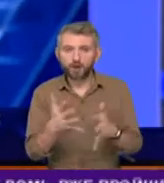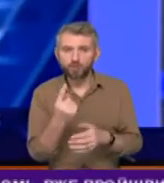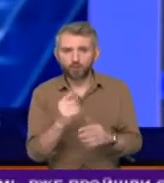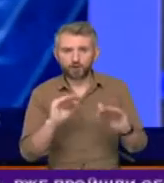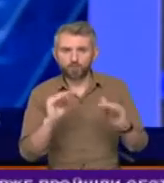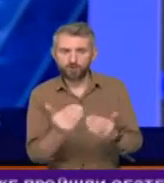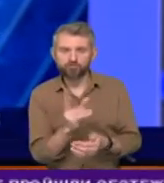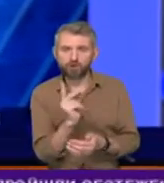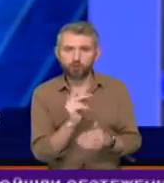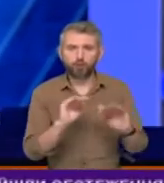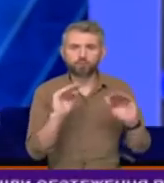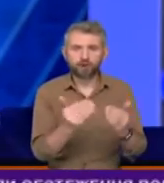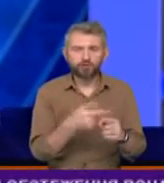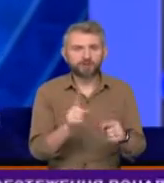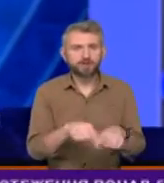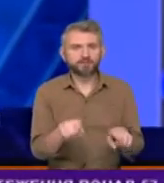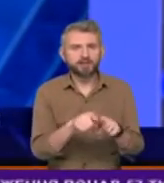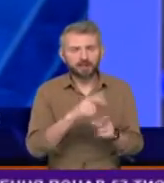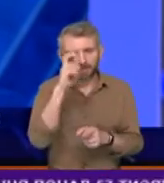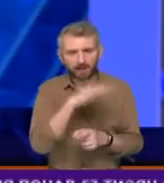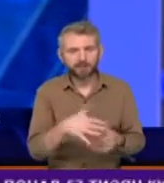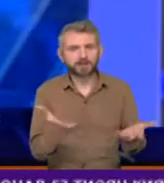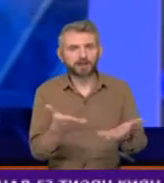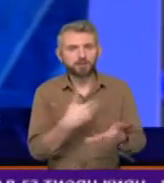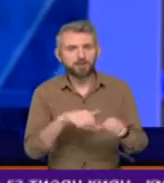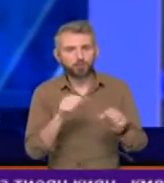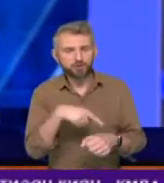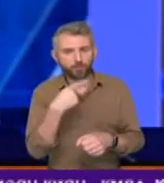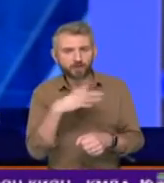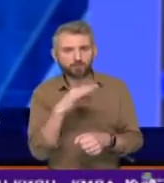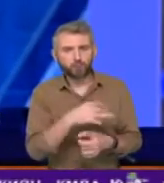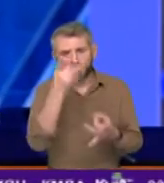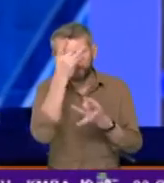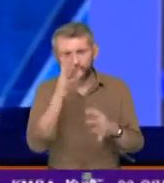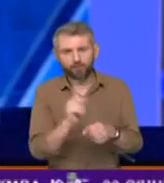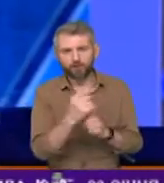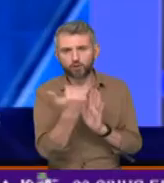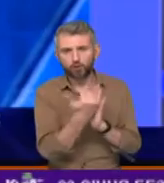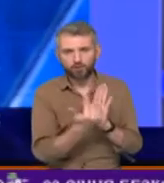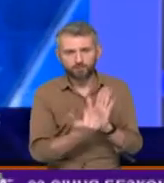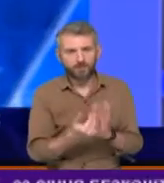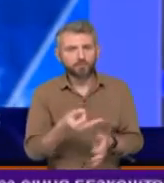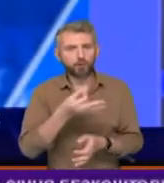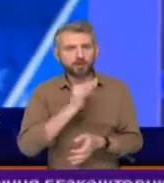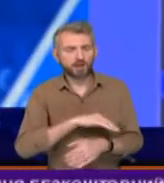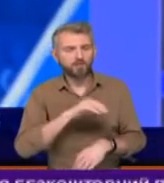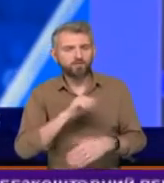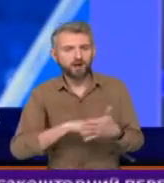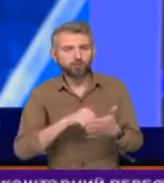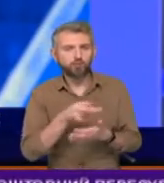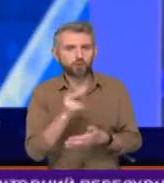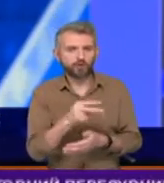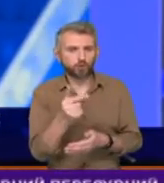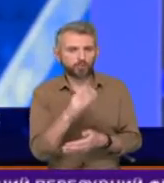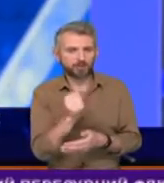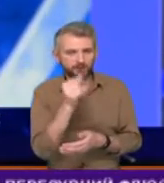обмеження. Друге обмеження – це все-таки країни, з якими ми можемо говорити про цивілізовані норми власне використання фактору подвійного